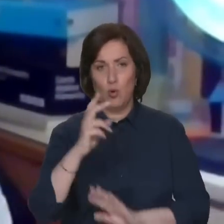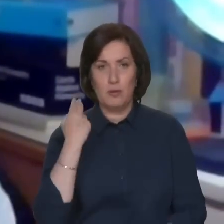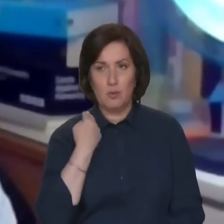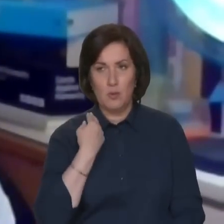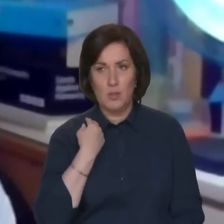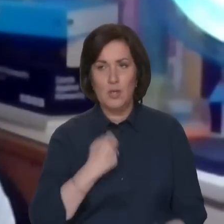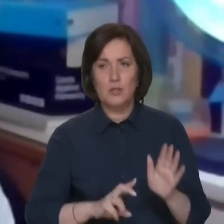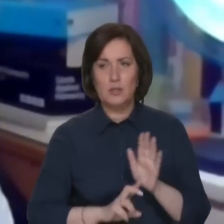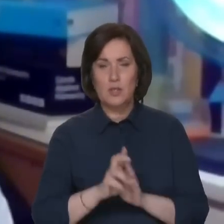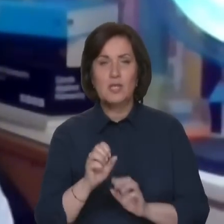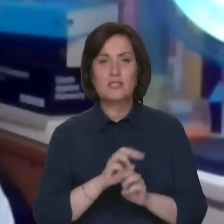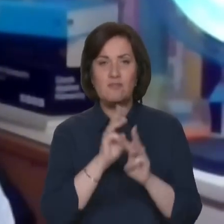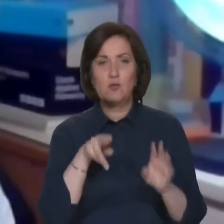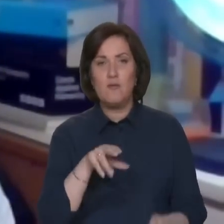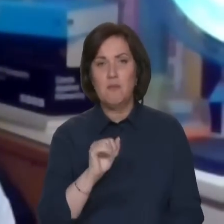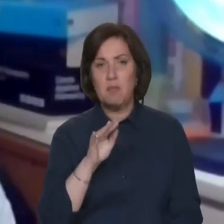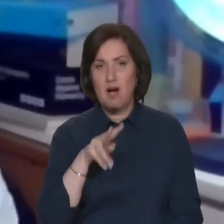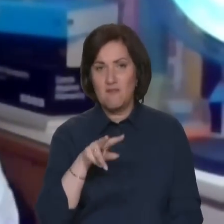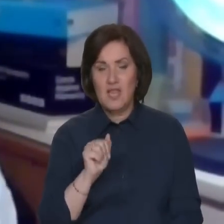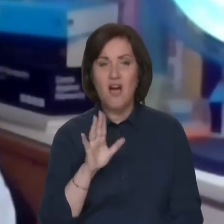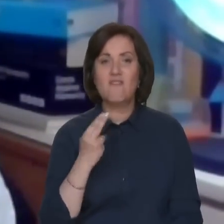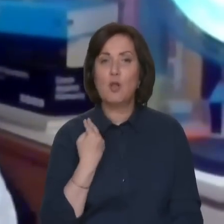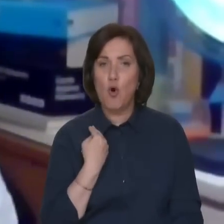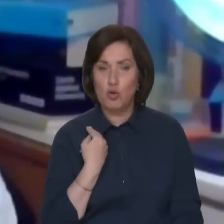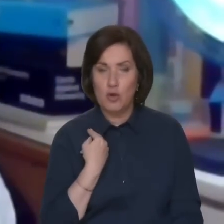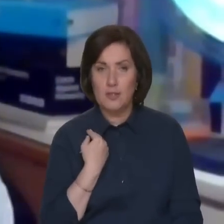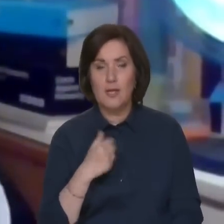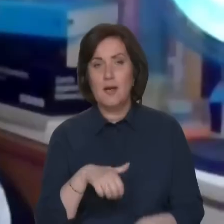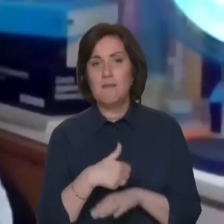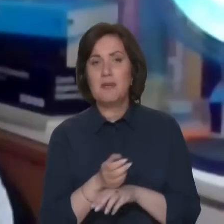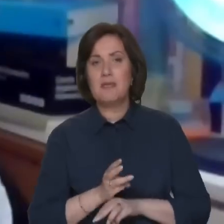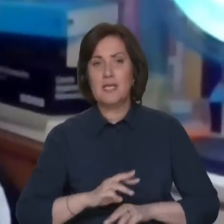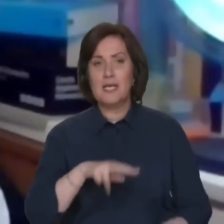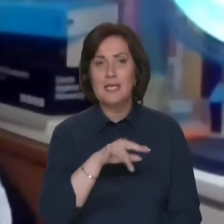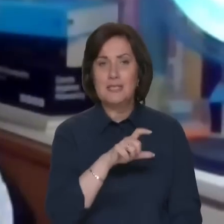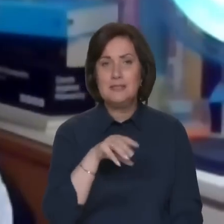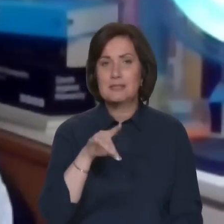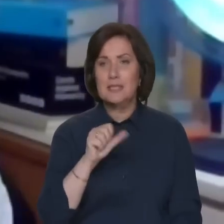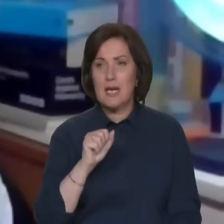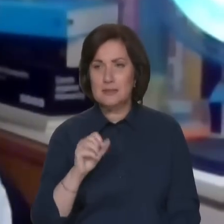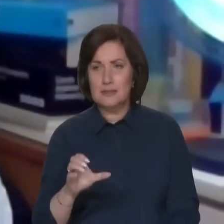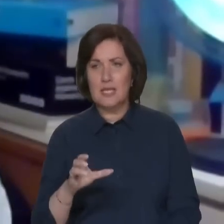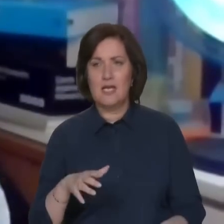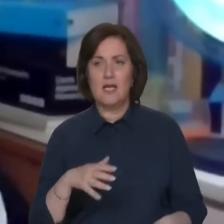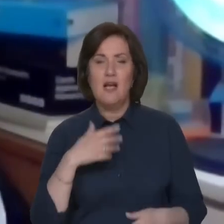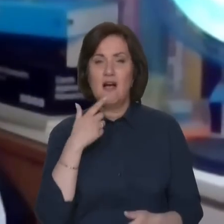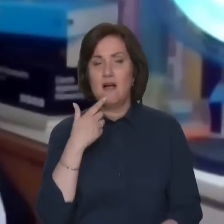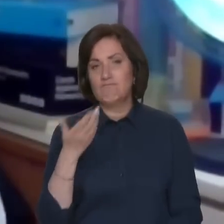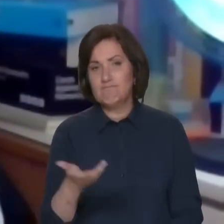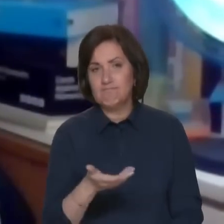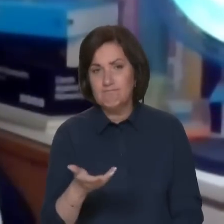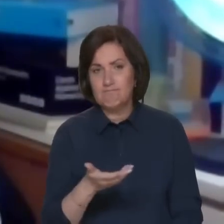– у соборі Святого Павла у Лондоні. Прем'єр-міністерка Ліз Трас виступила зі